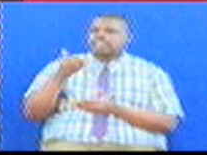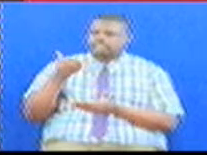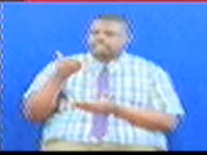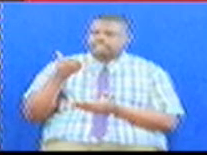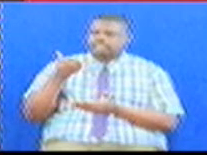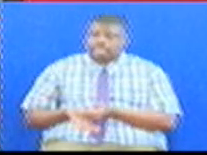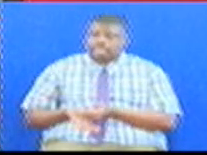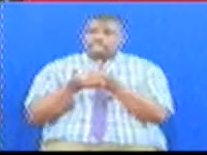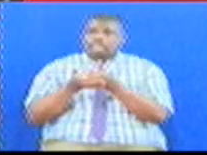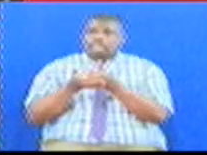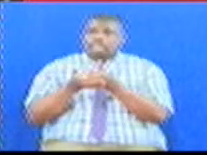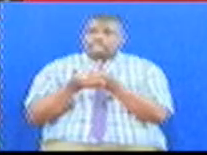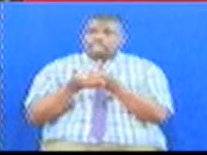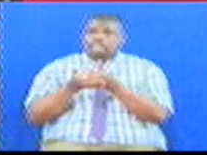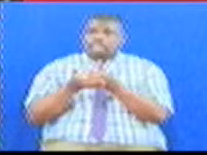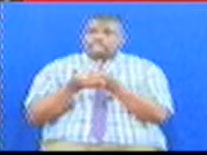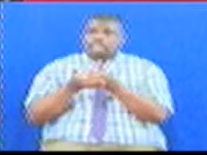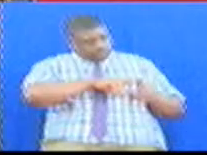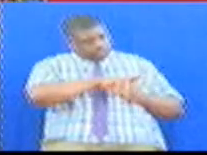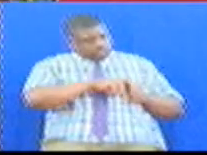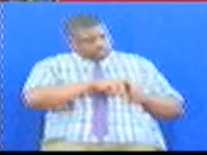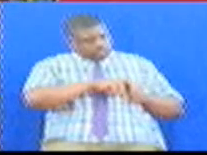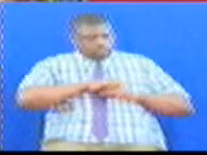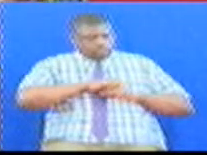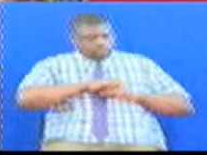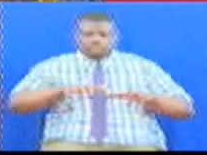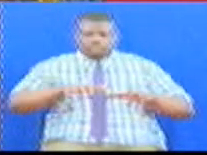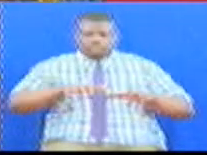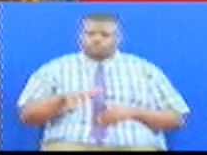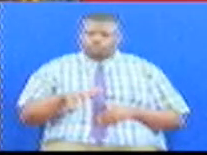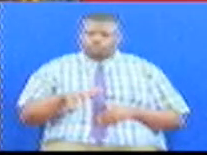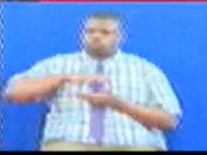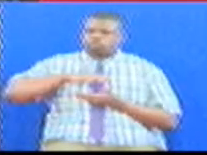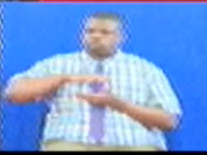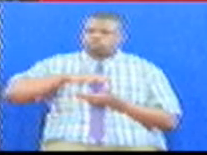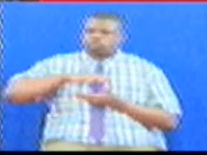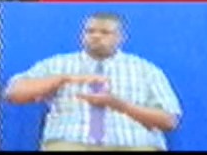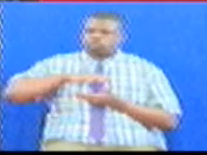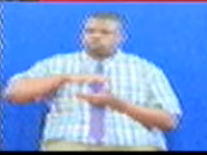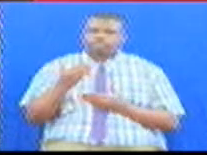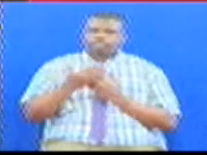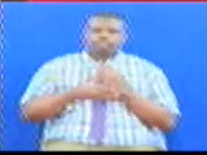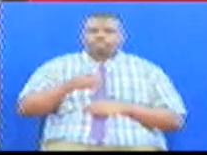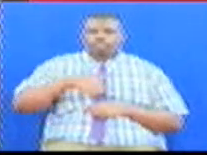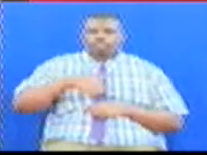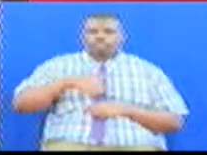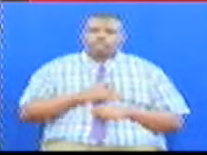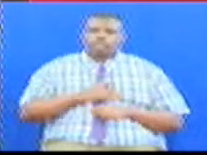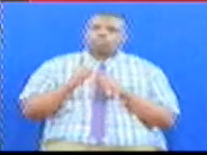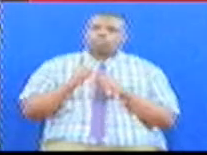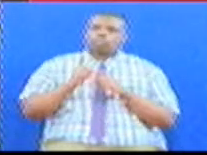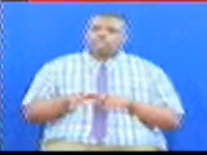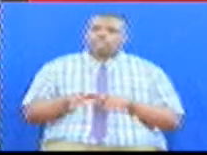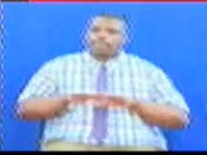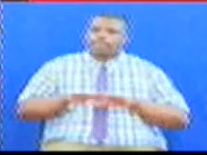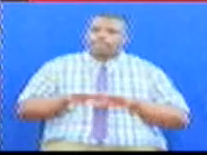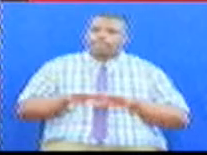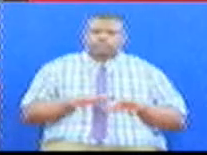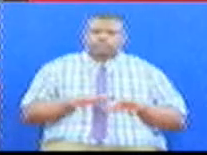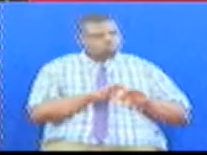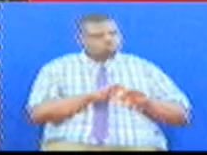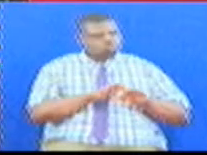itasaidia kudhibiti silaha zisienee ovyo, na kwa hivyo kuhakikisha nchi yetu inaendelea kudumu katika amani na